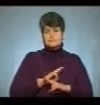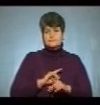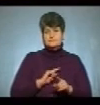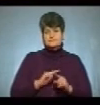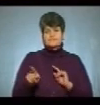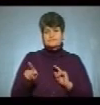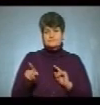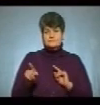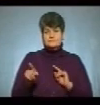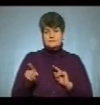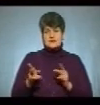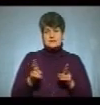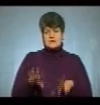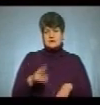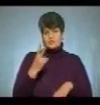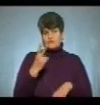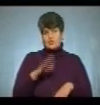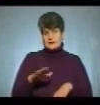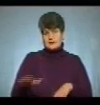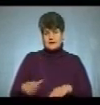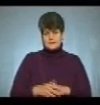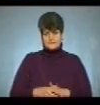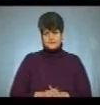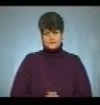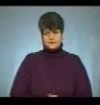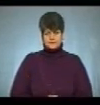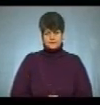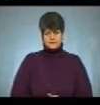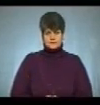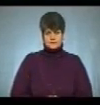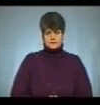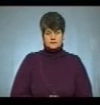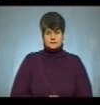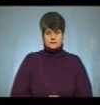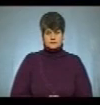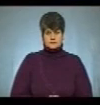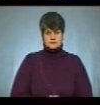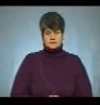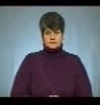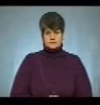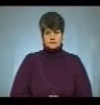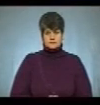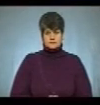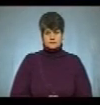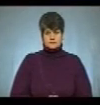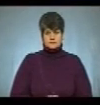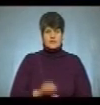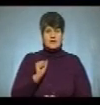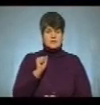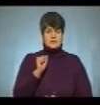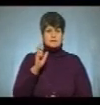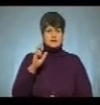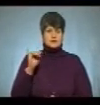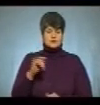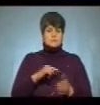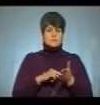скоро. Залишилось 2 дітей. Тарас Бурак, Оксана Галіяш, новини. Андрій Біскуп зазначив,